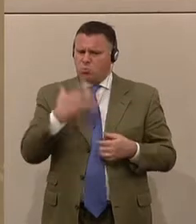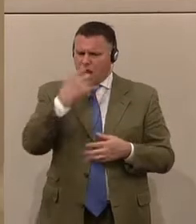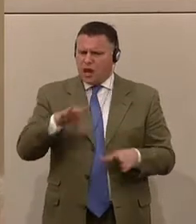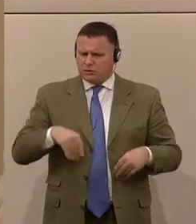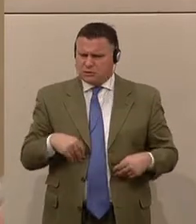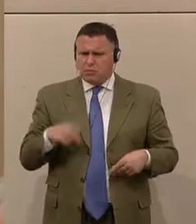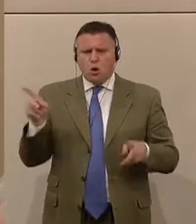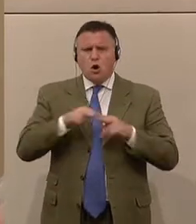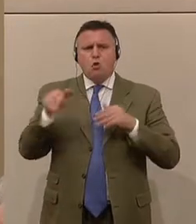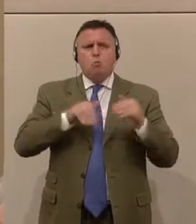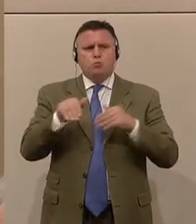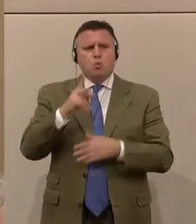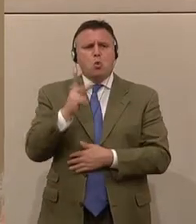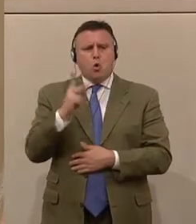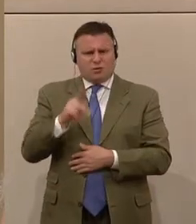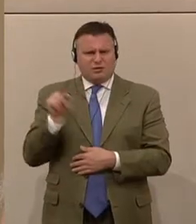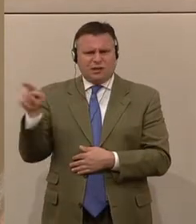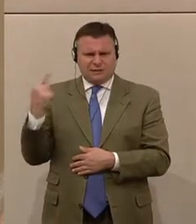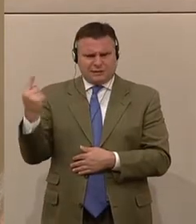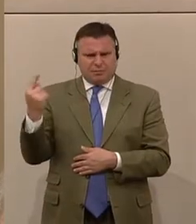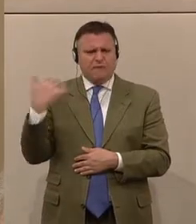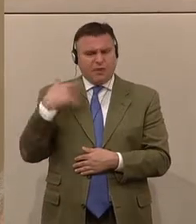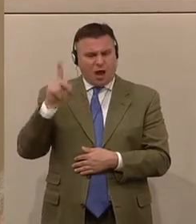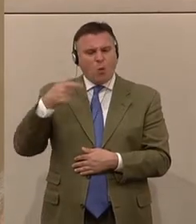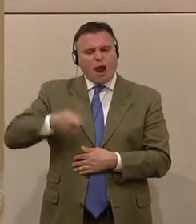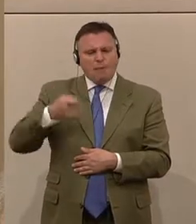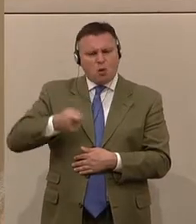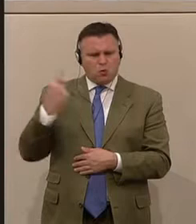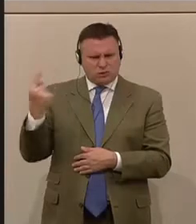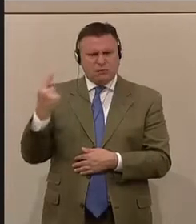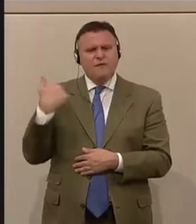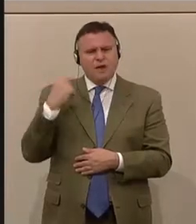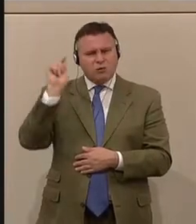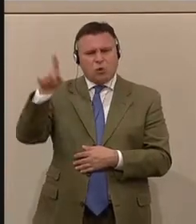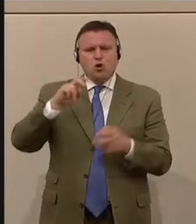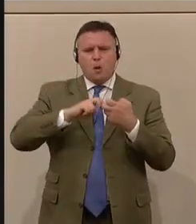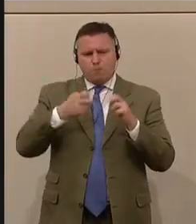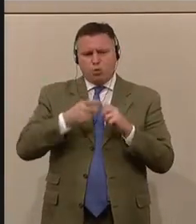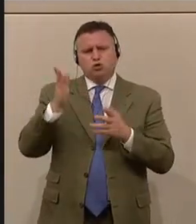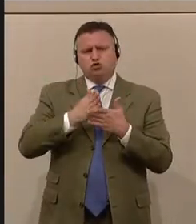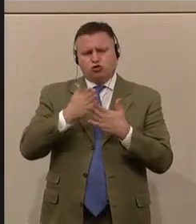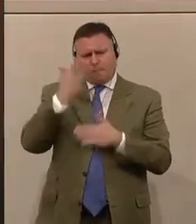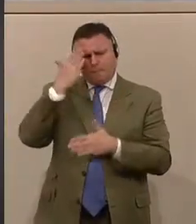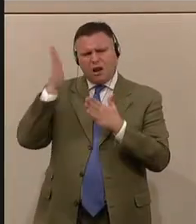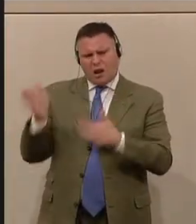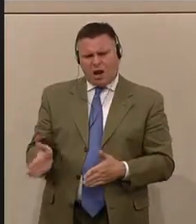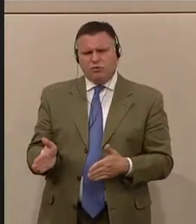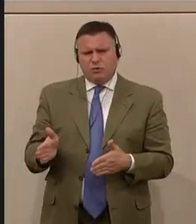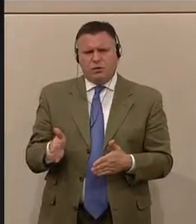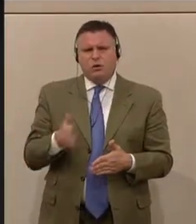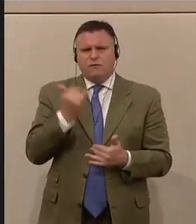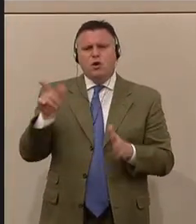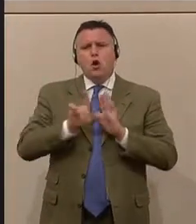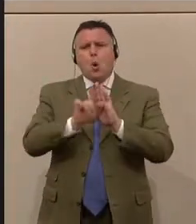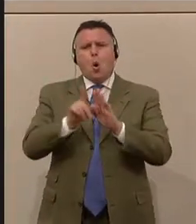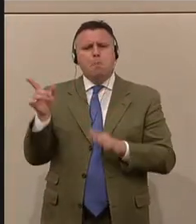die Frau Bundesministerin Köstinger war auch in ihrer Zeit als Abgeordnete in Brüssel mehr als bekannt dafür, dass sie sich nicht großen